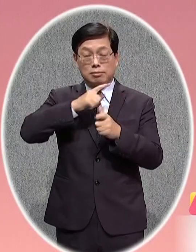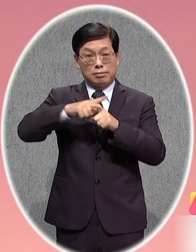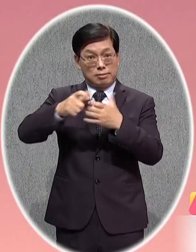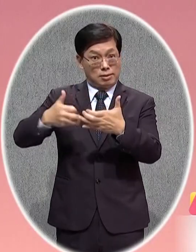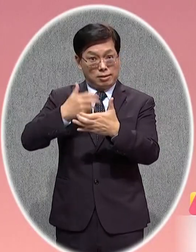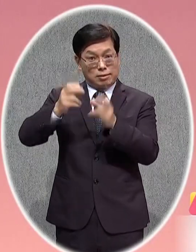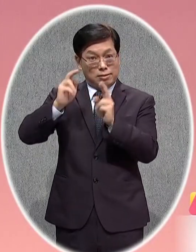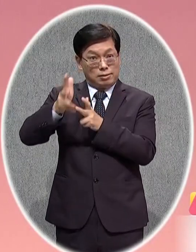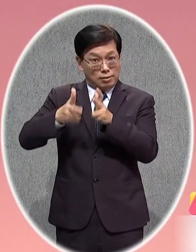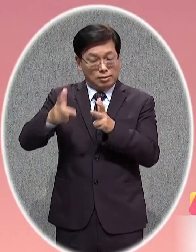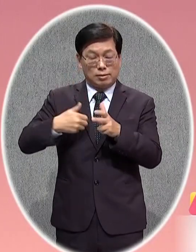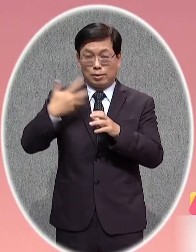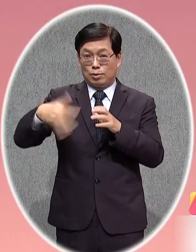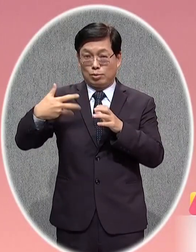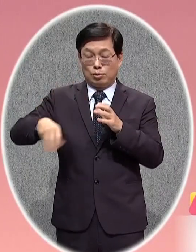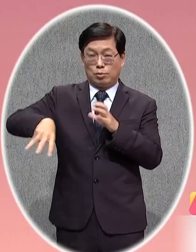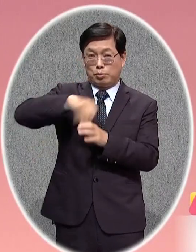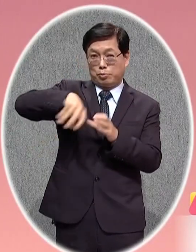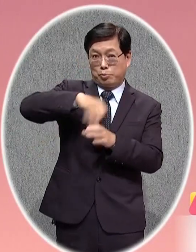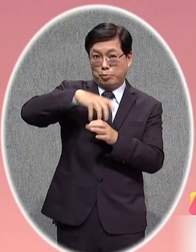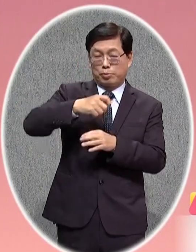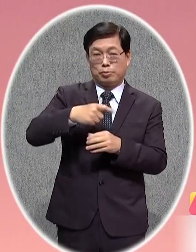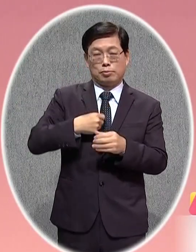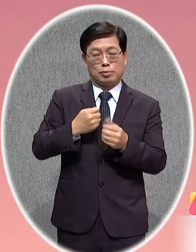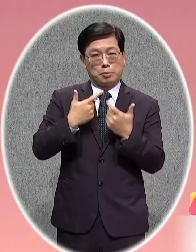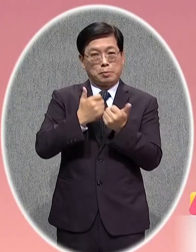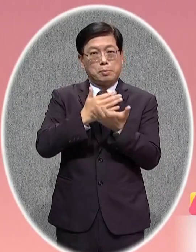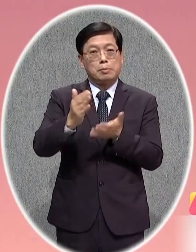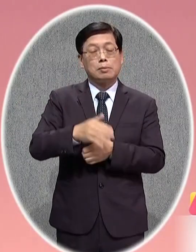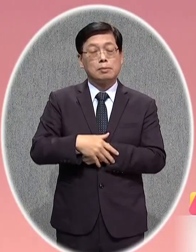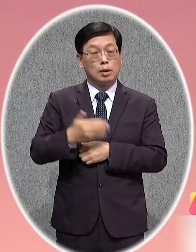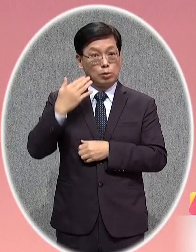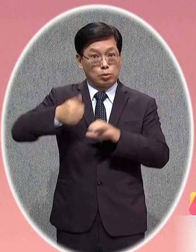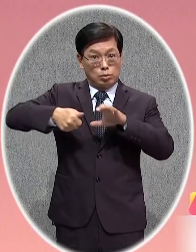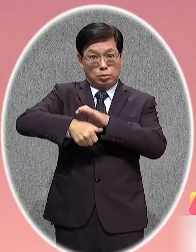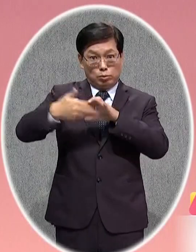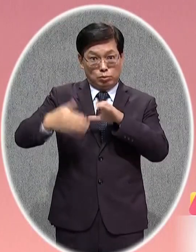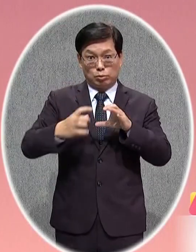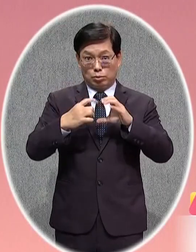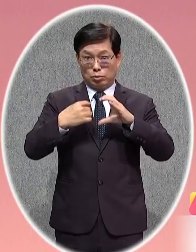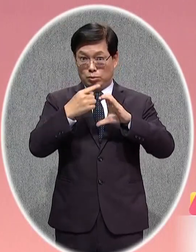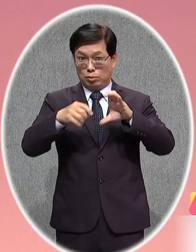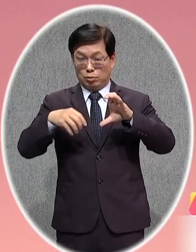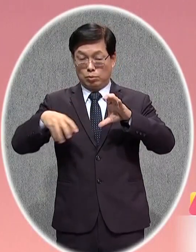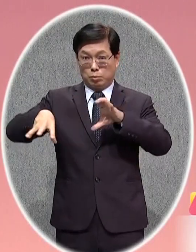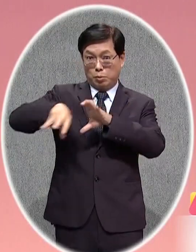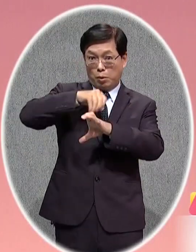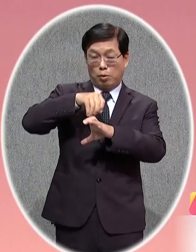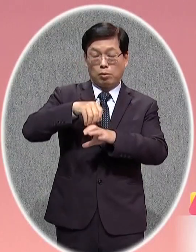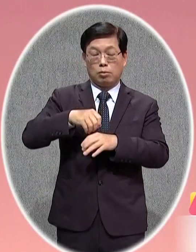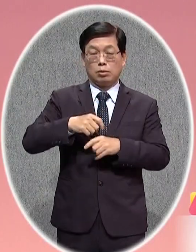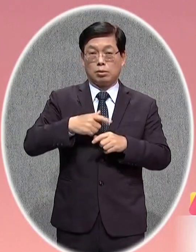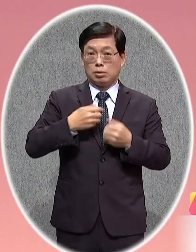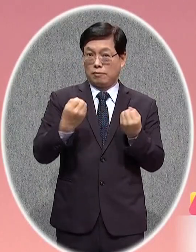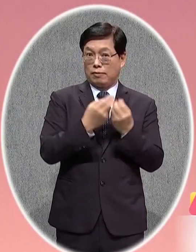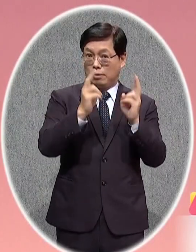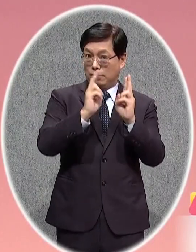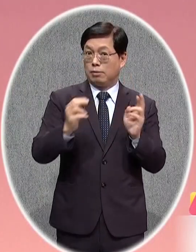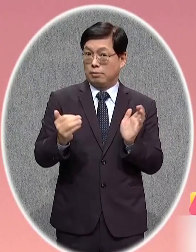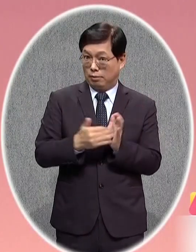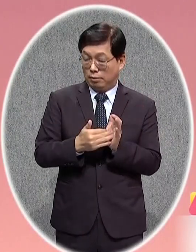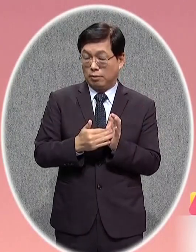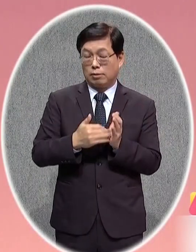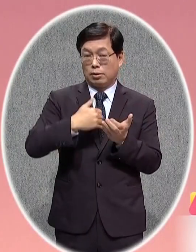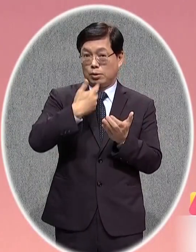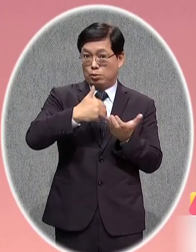水口和出水口出水的时候的状况。在这个入水口进来之后，大潭电厂经过发电之后，